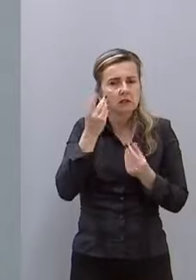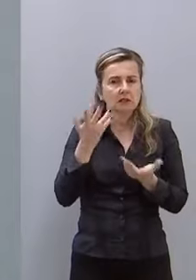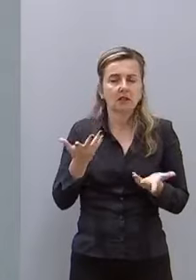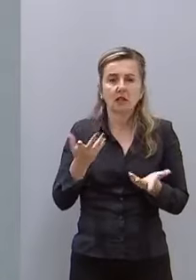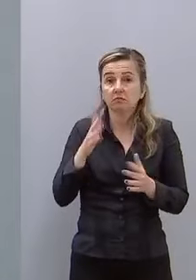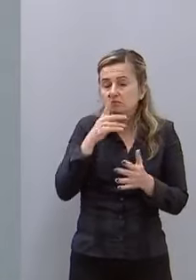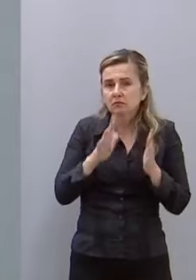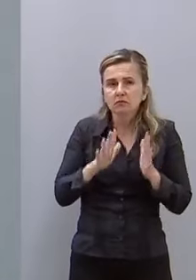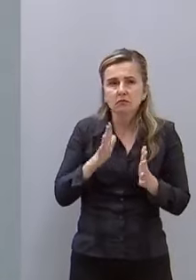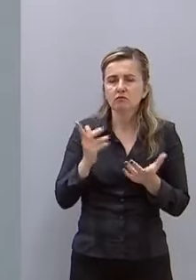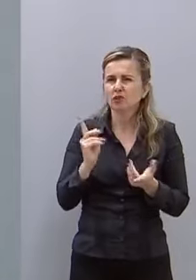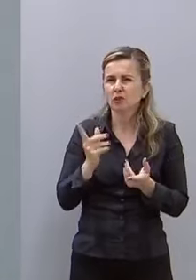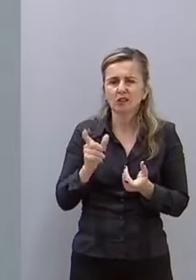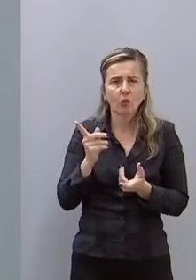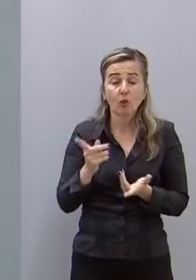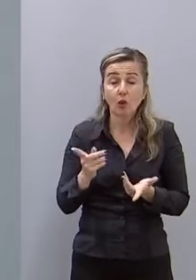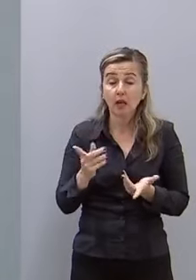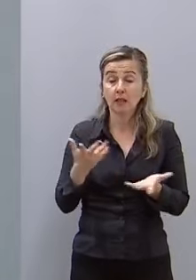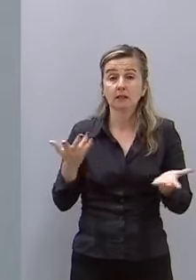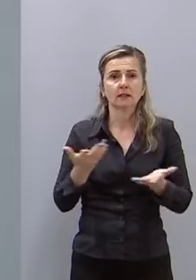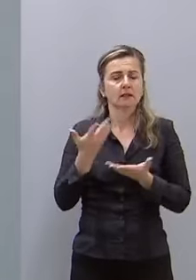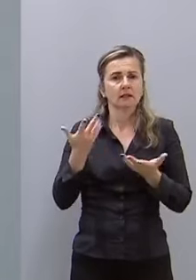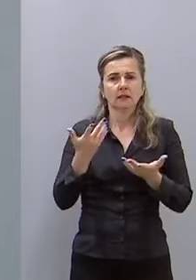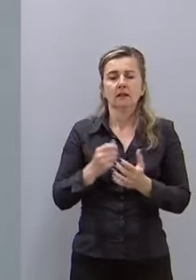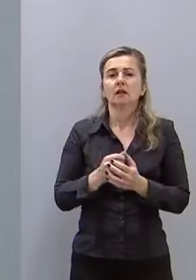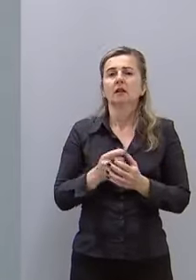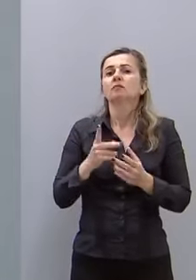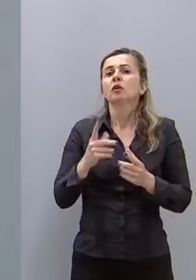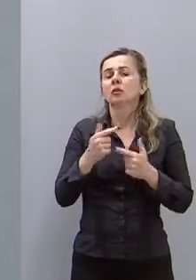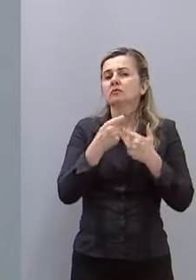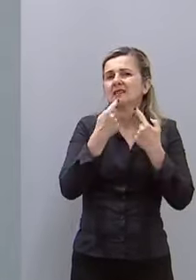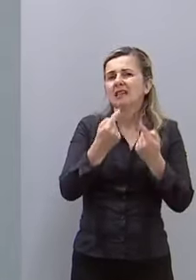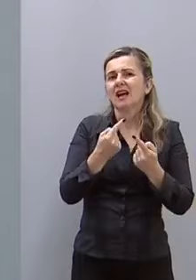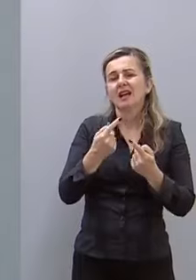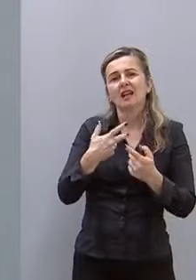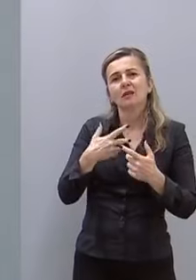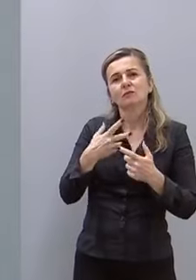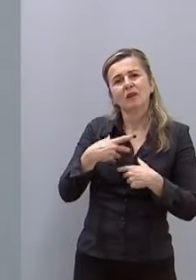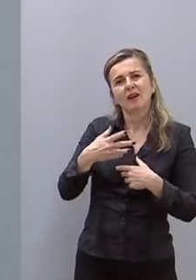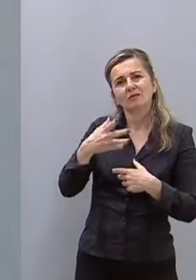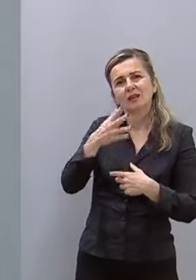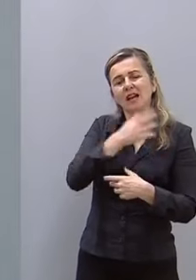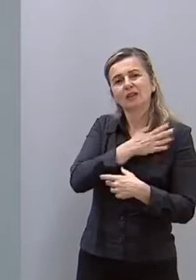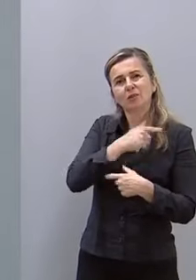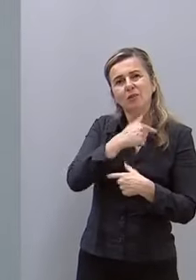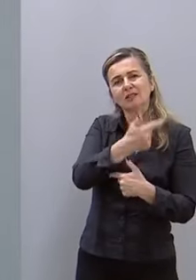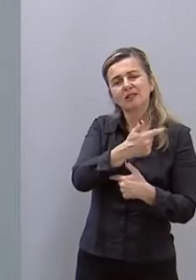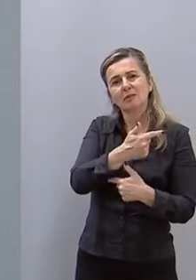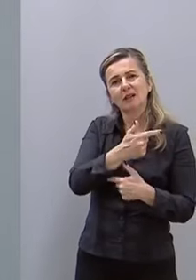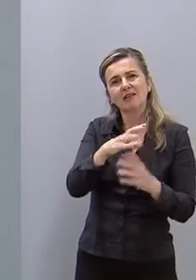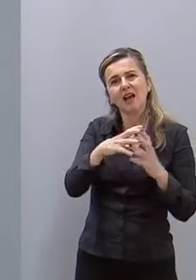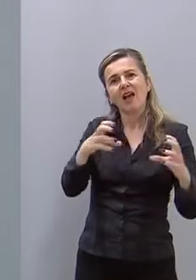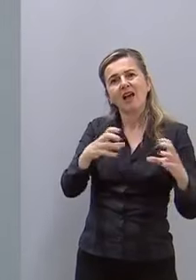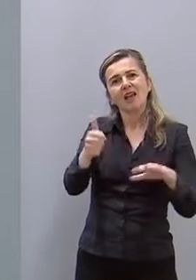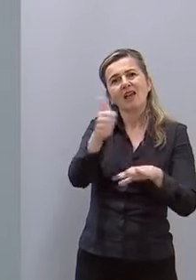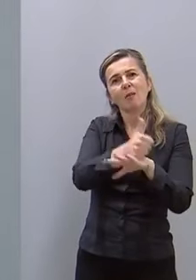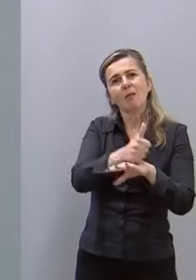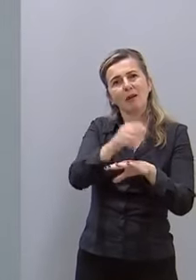sullo stesso livello di quella decisione dell'inail di dare diciamo la responsabilità ai imprenditori